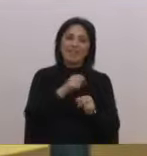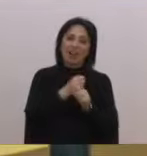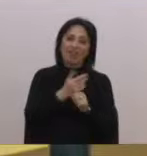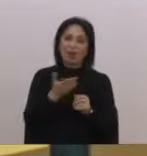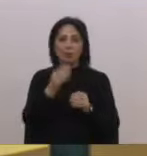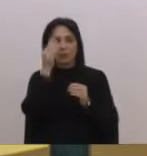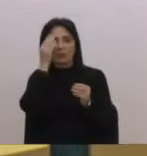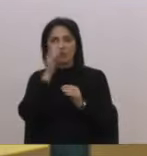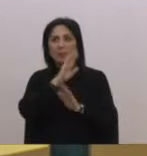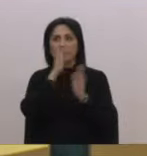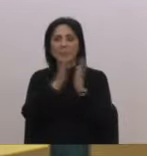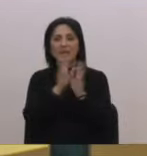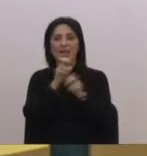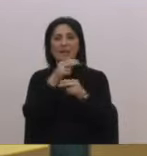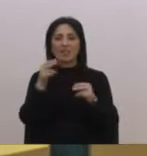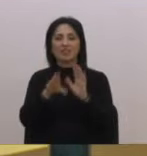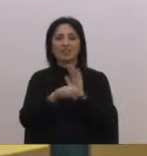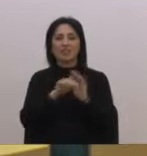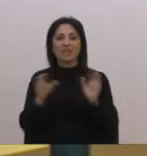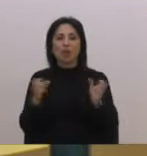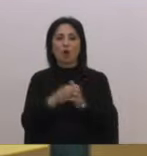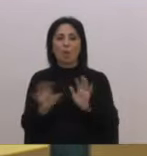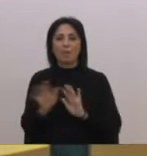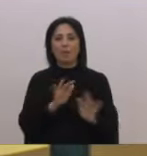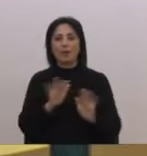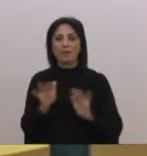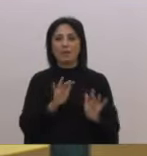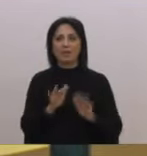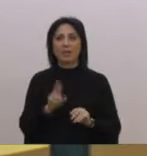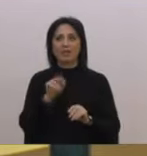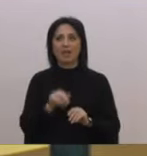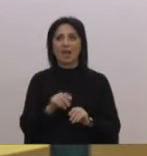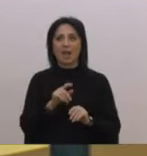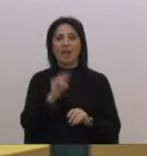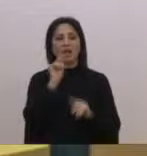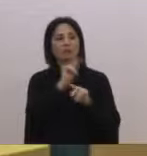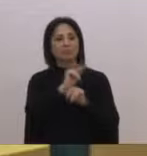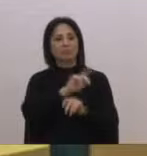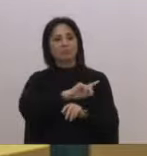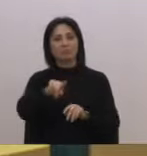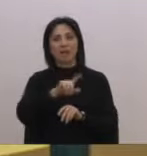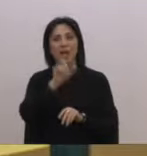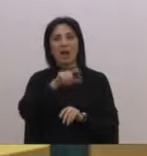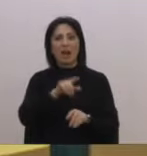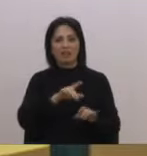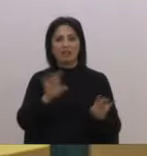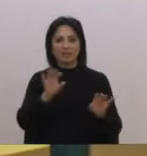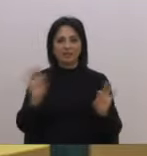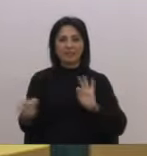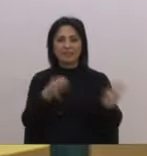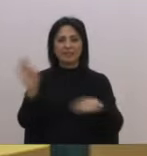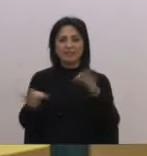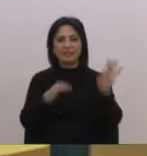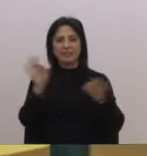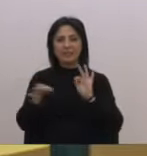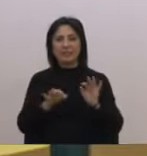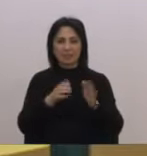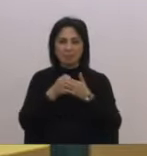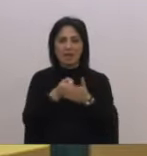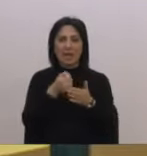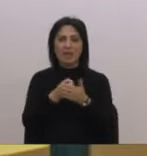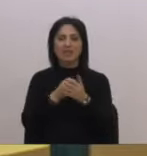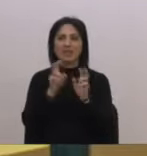tot. Teli temari, sarceno compania, da arges, chua, rohaus, ahizia nepses, da miace, ki tam